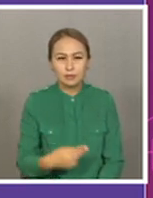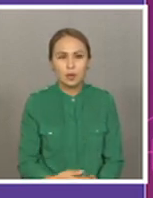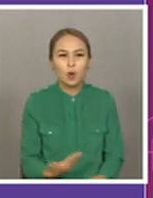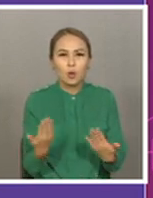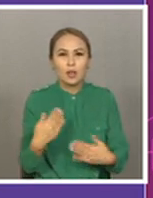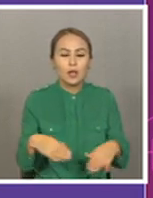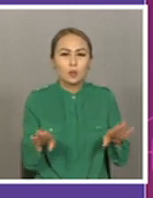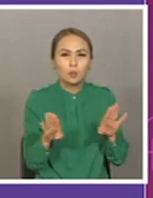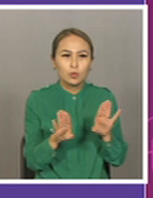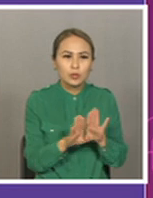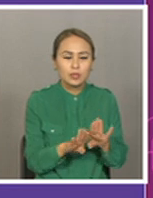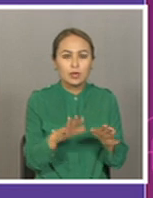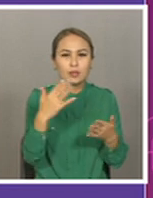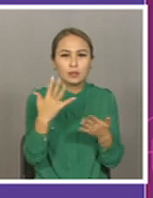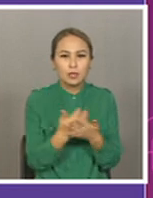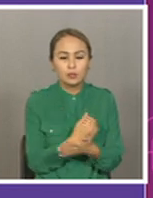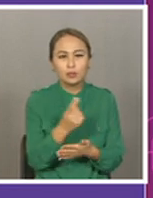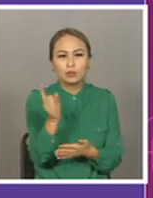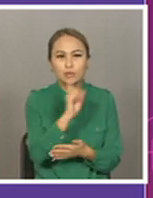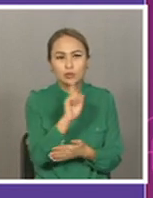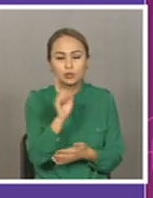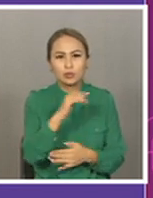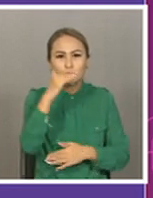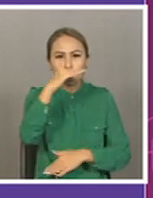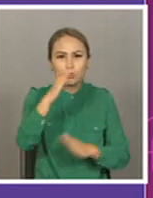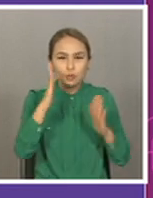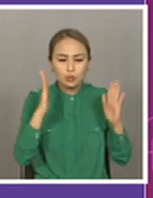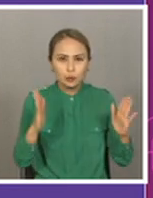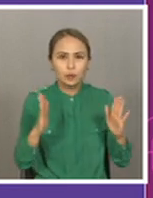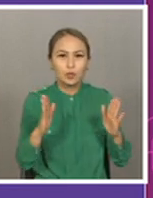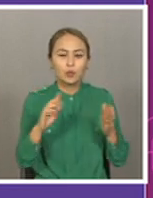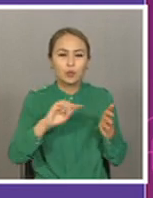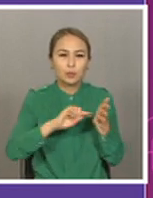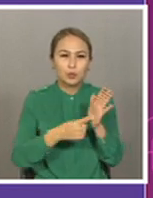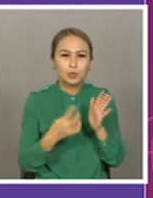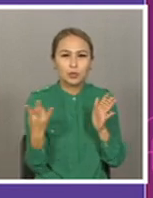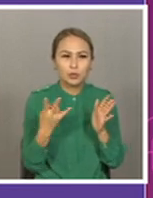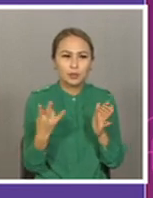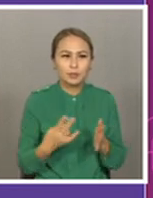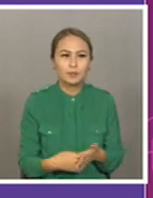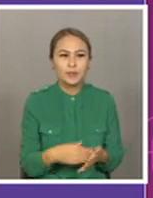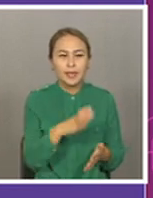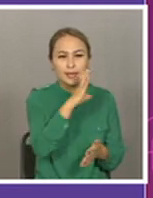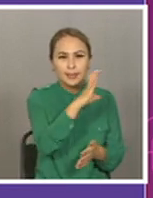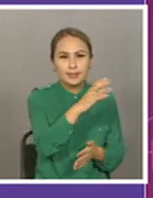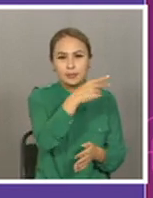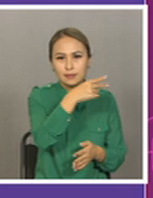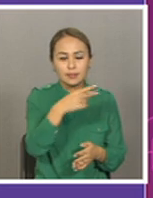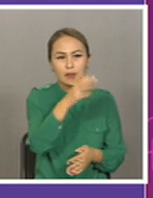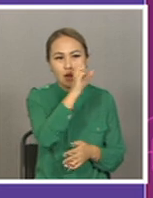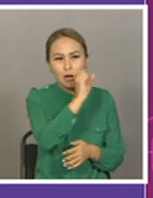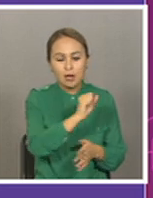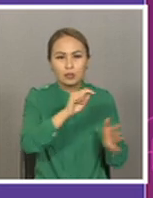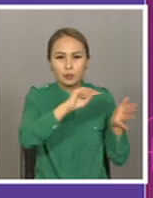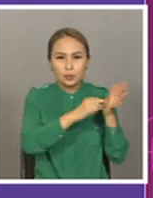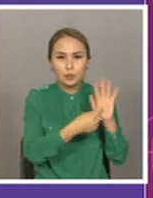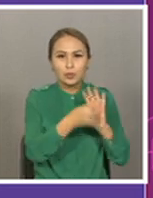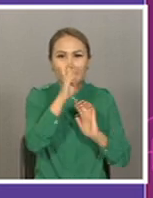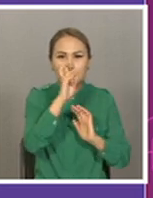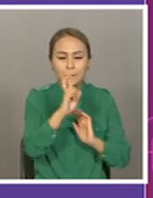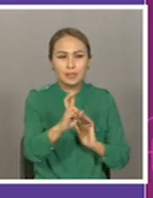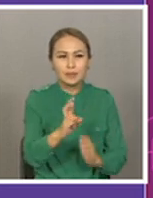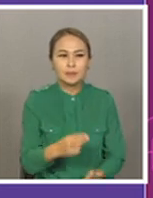болса, ауданын табу үшін ұзындық пен енін көбейту керек. S тең A мен A-ның